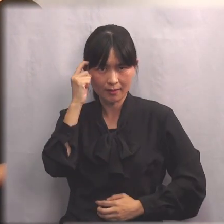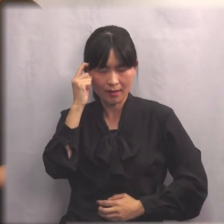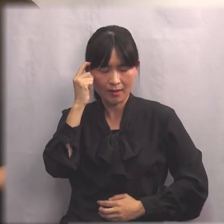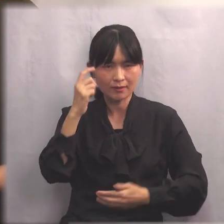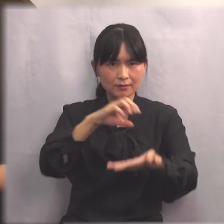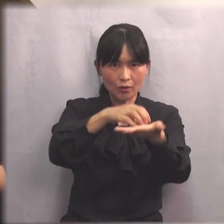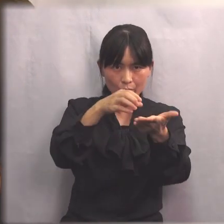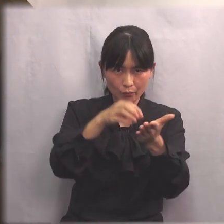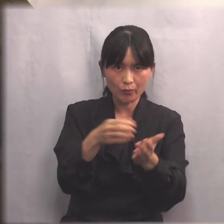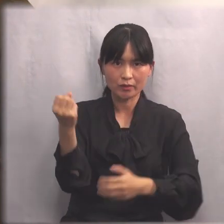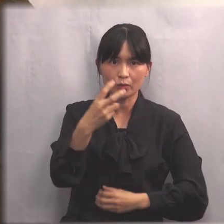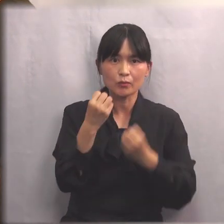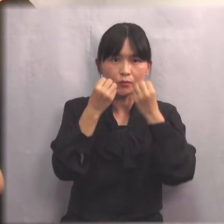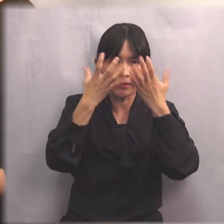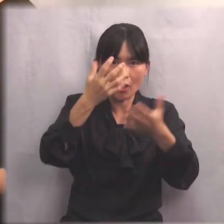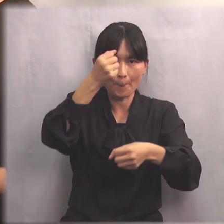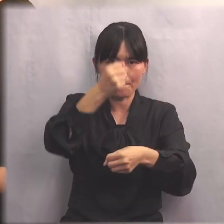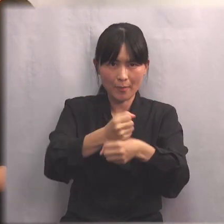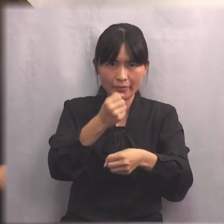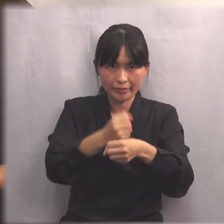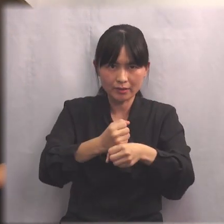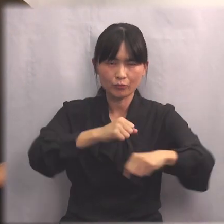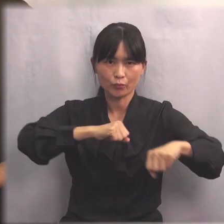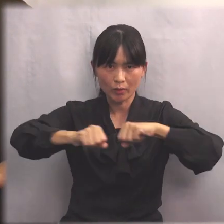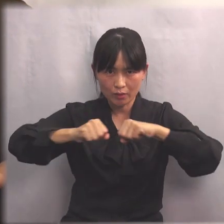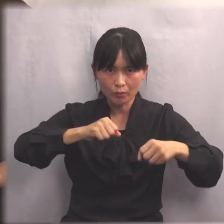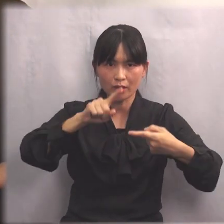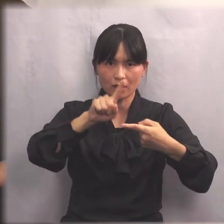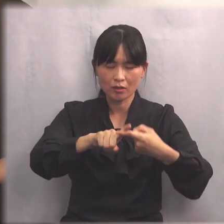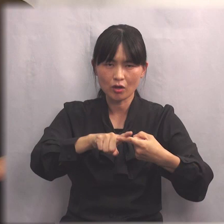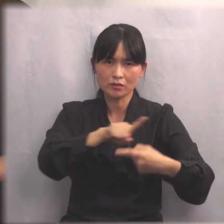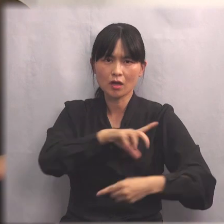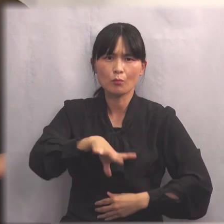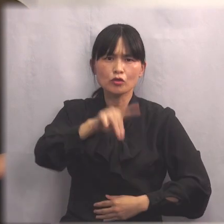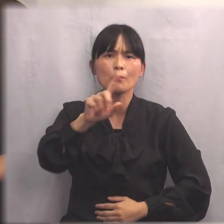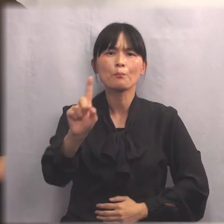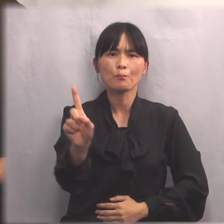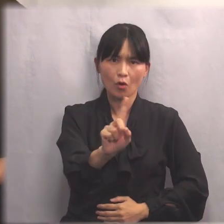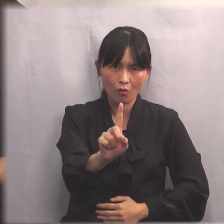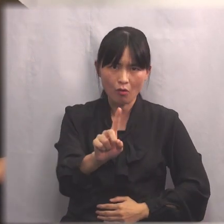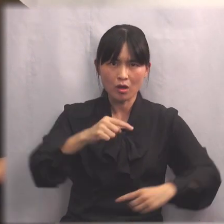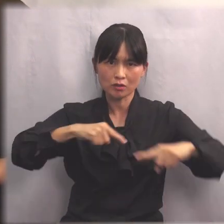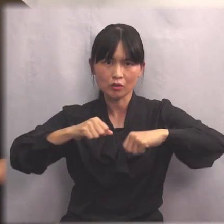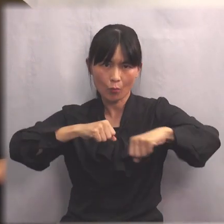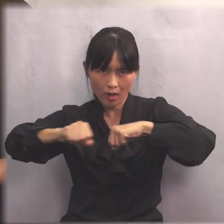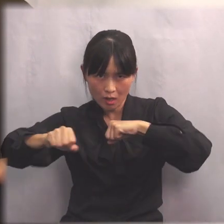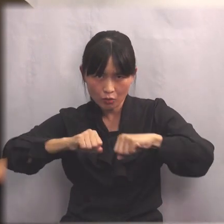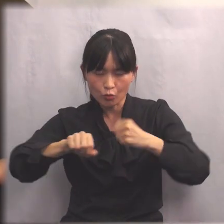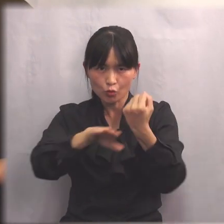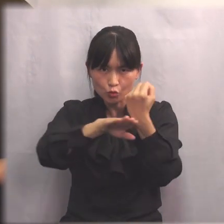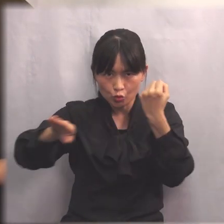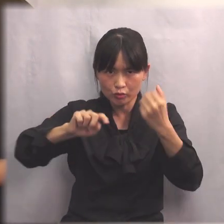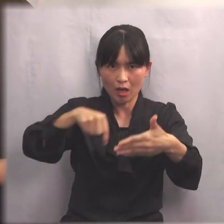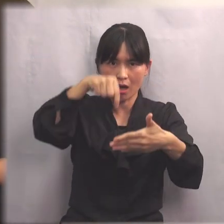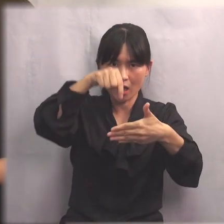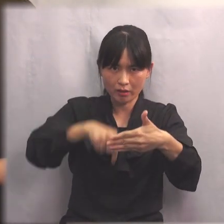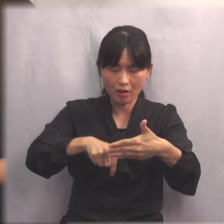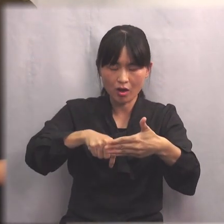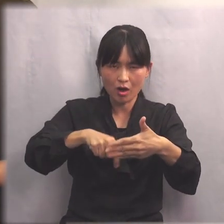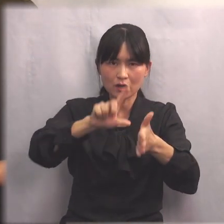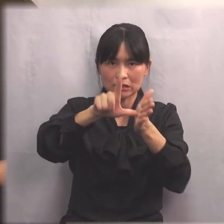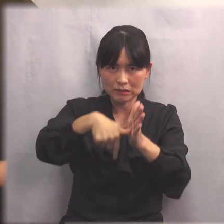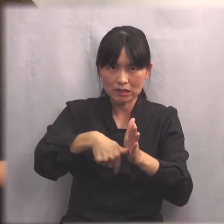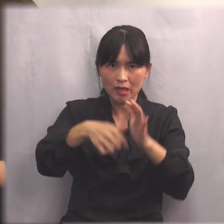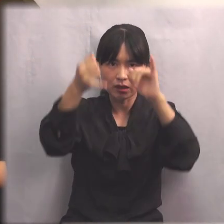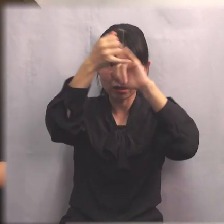인식의 강도, 또 새로이 설정할 정치 활동에서의 우선순위, 또 정치활동 추진의 구체적인 타임